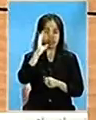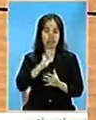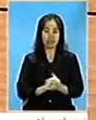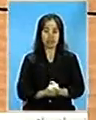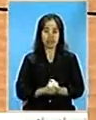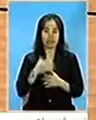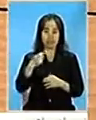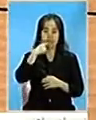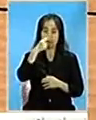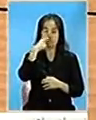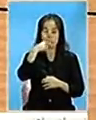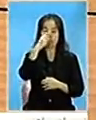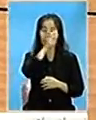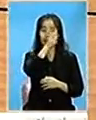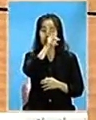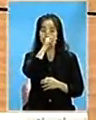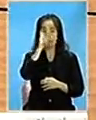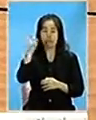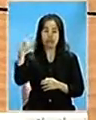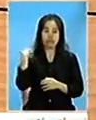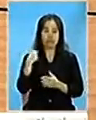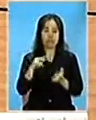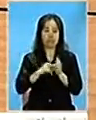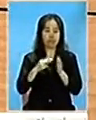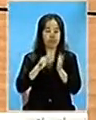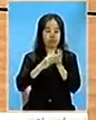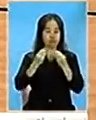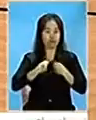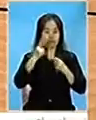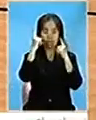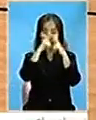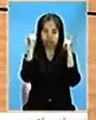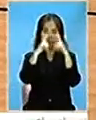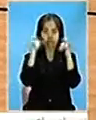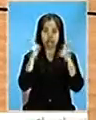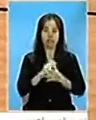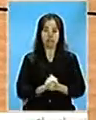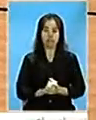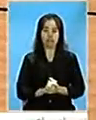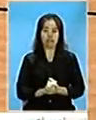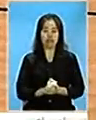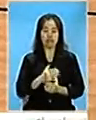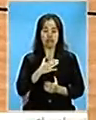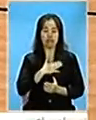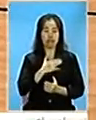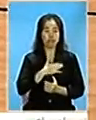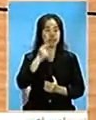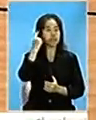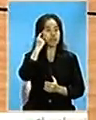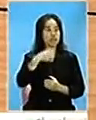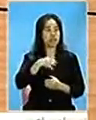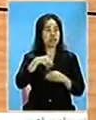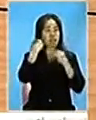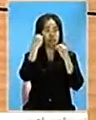แล้วก็พยายามจะพูดโจมตีคนนั้นคนนี้คือเรียกเรตติ้งอย่างนี้มันน่าเกลียดมากท่านประธานครับผมเองคิดว่าอยากให้ท่านประธาน